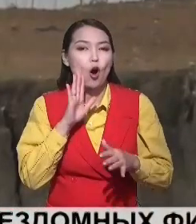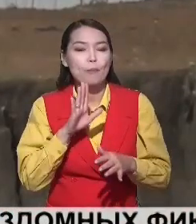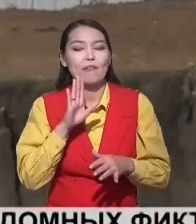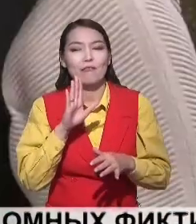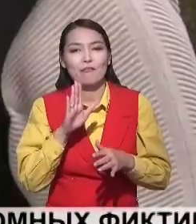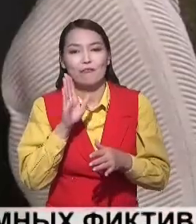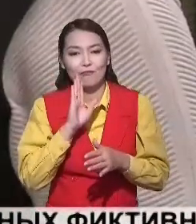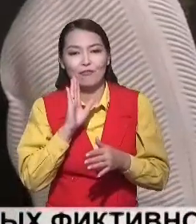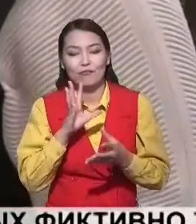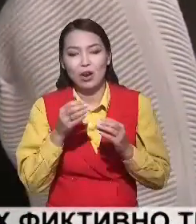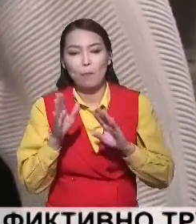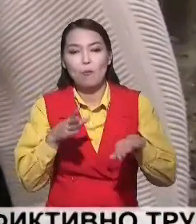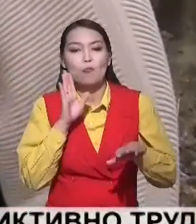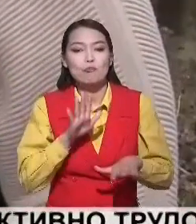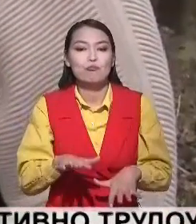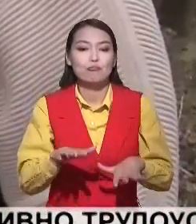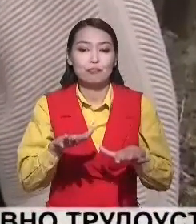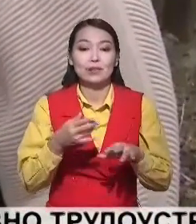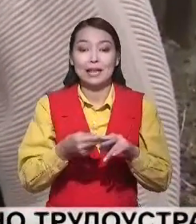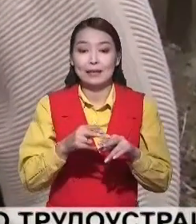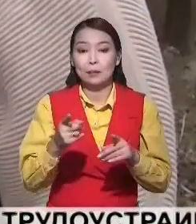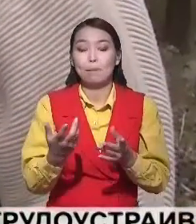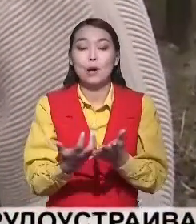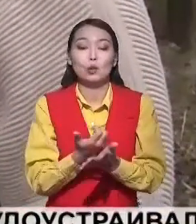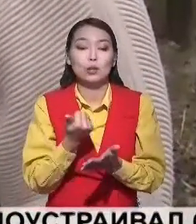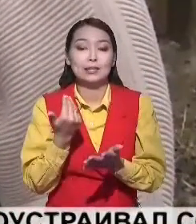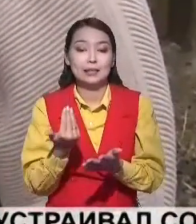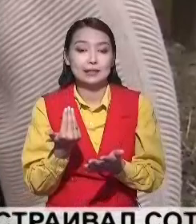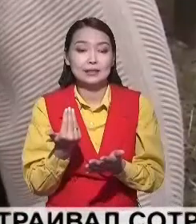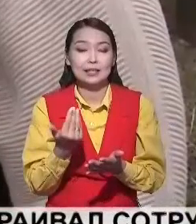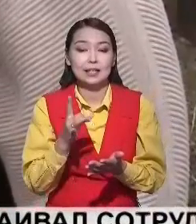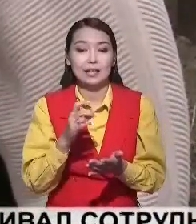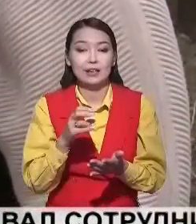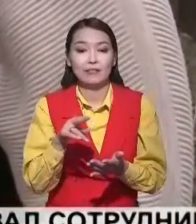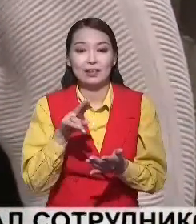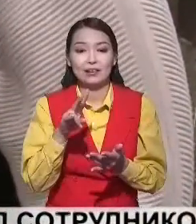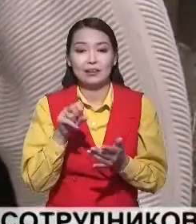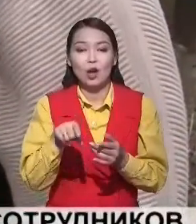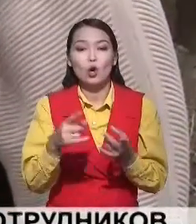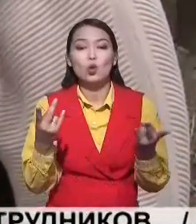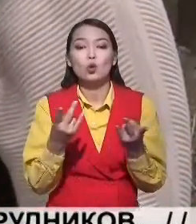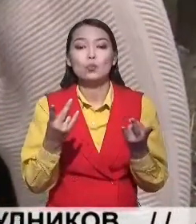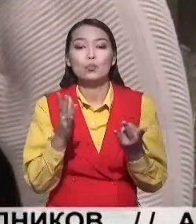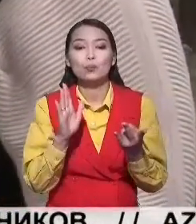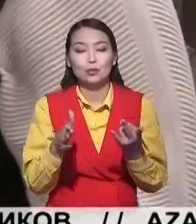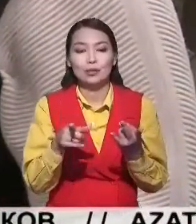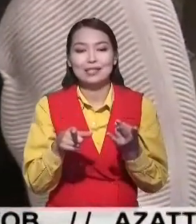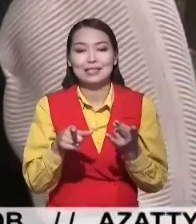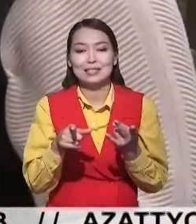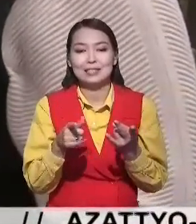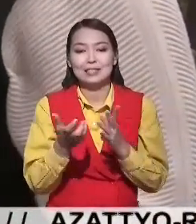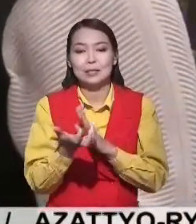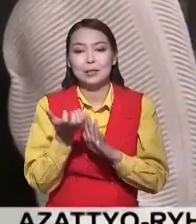послепаводковый период. Это получается рельеф дна, который необходимо будет